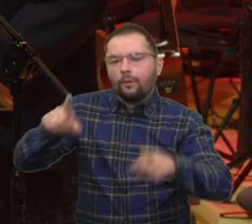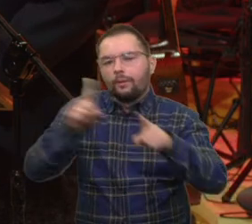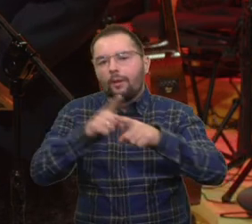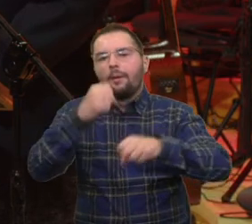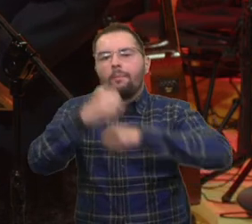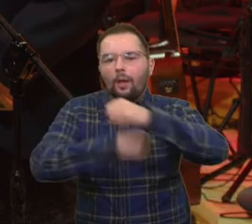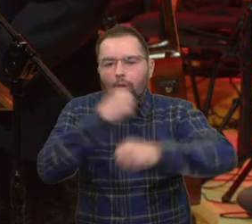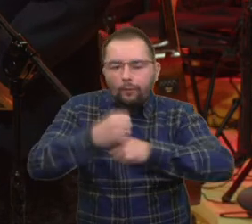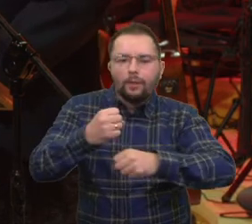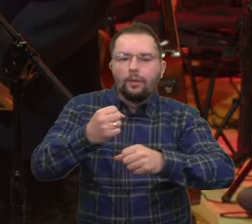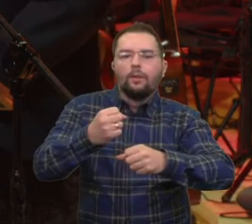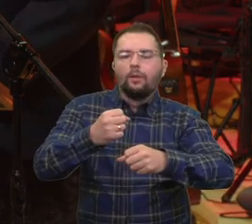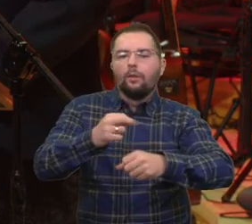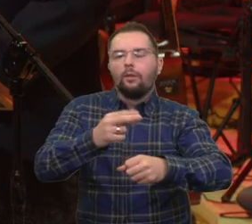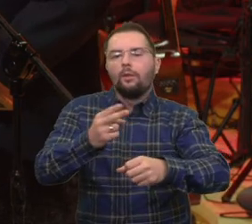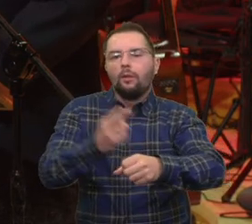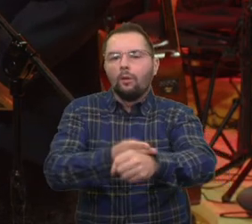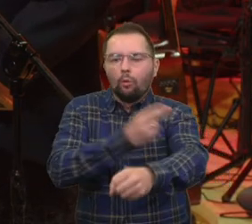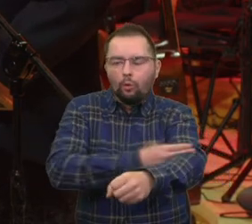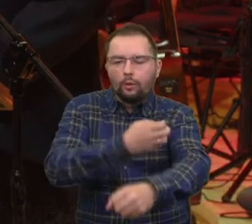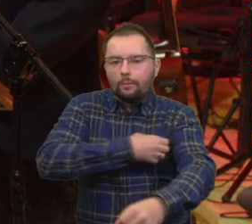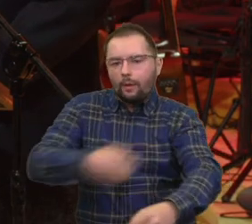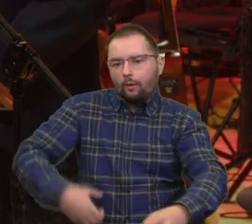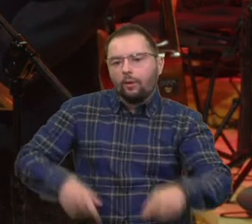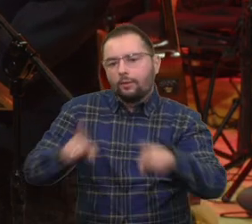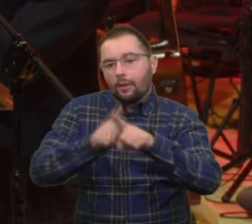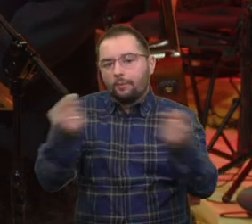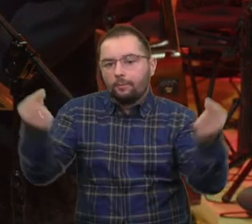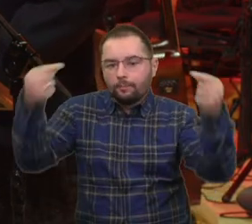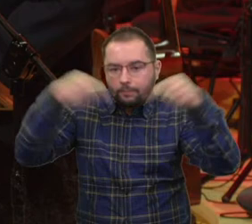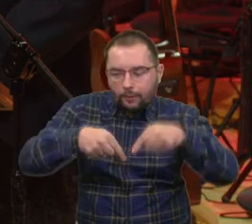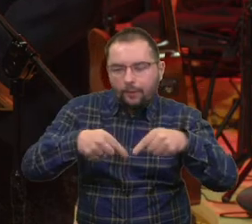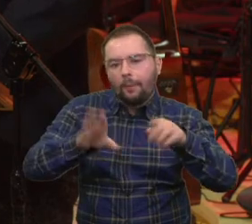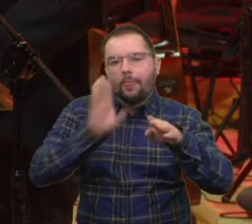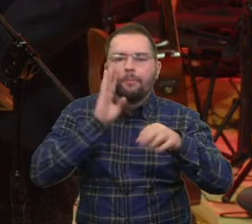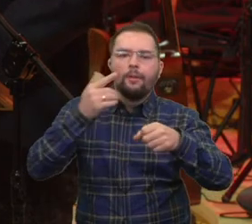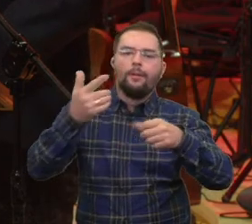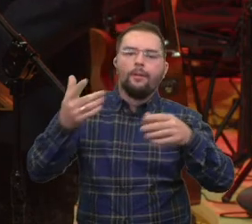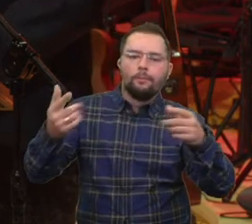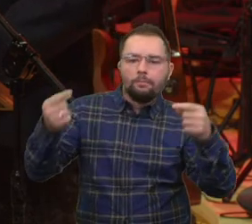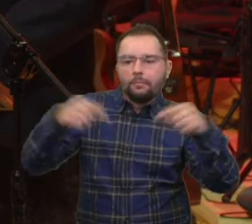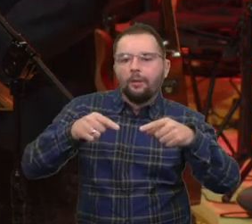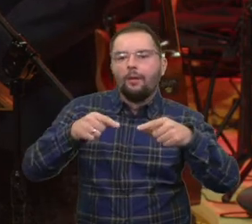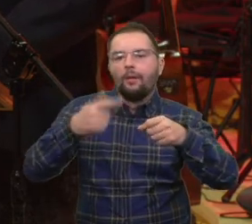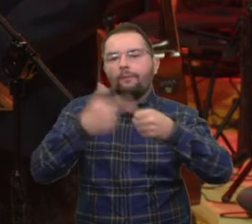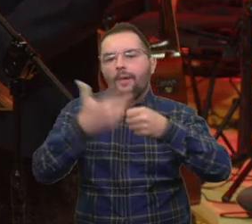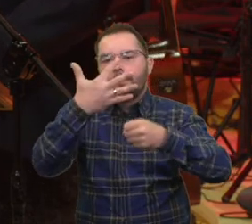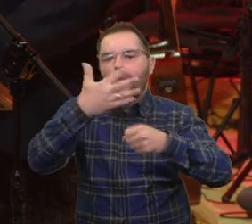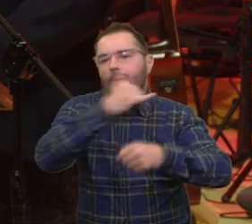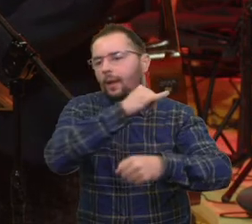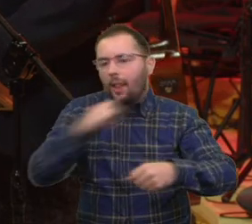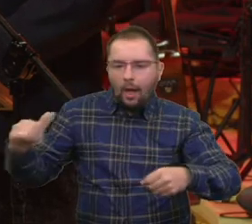Urzędu Marszałkowskiego, którzy zgromadzili się na świętowaniu 25-lecia województwa śląskiego.